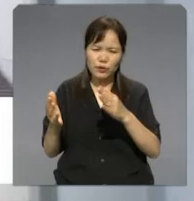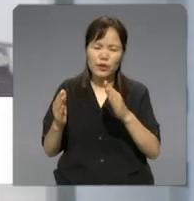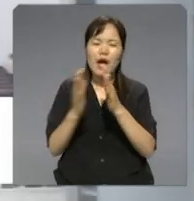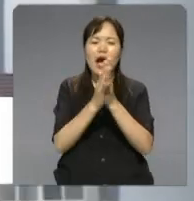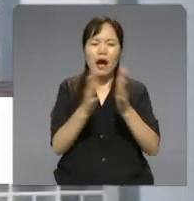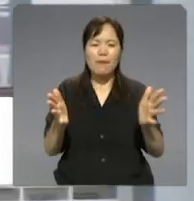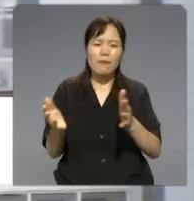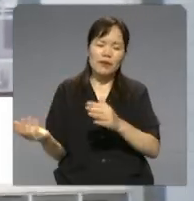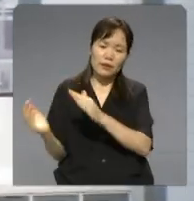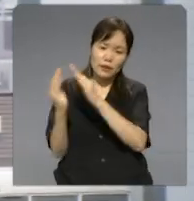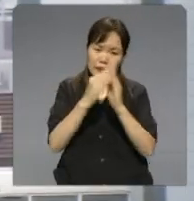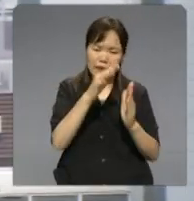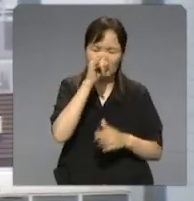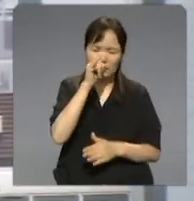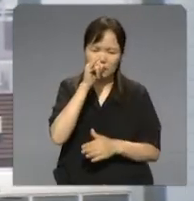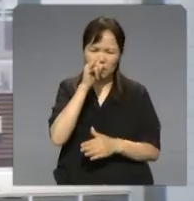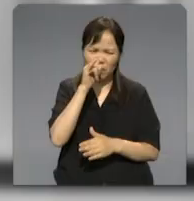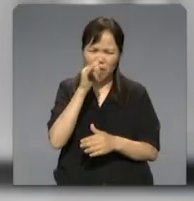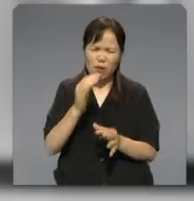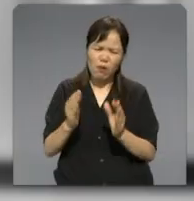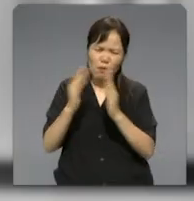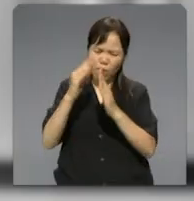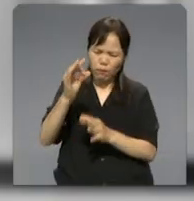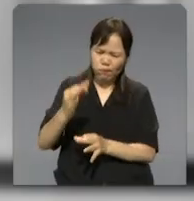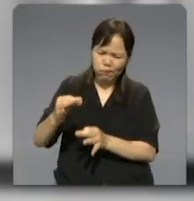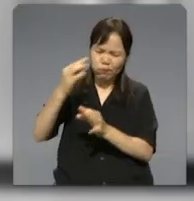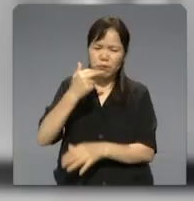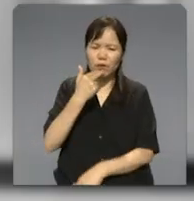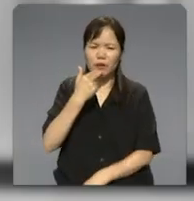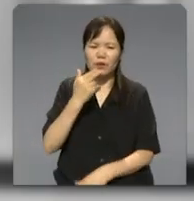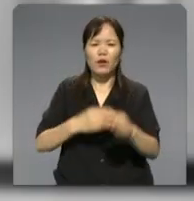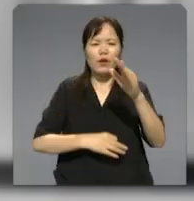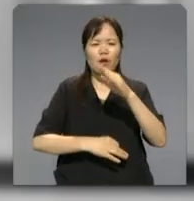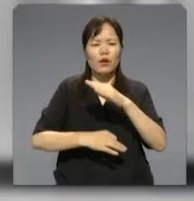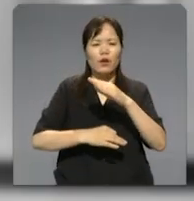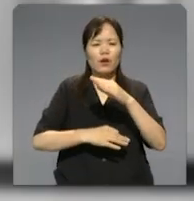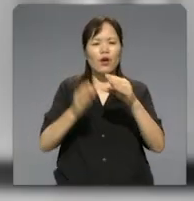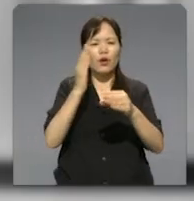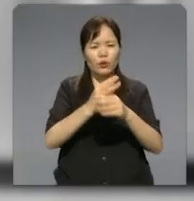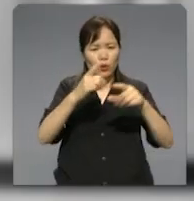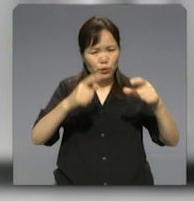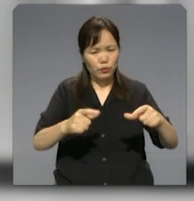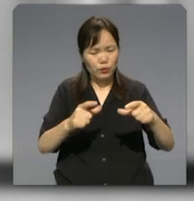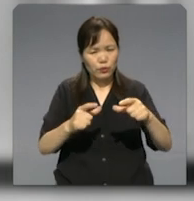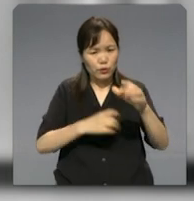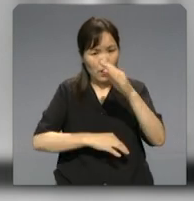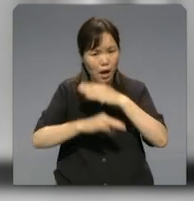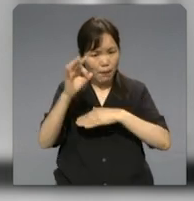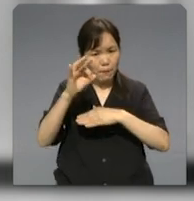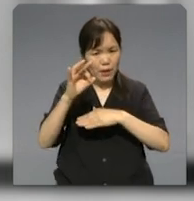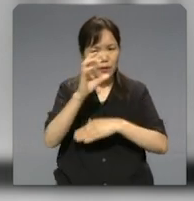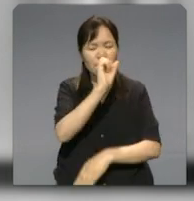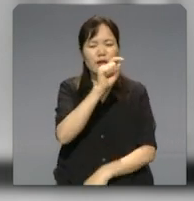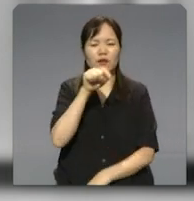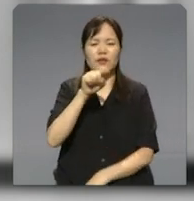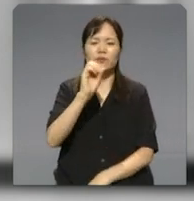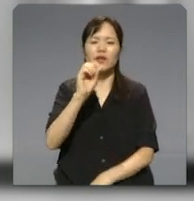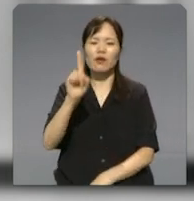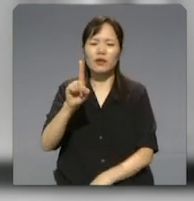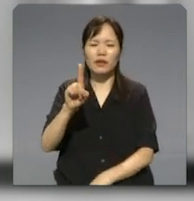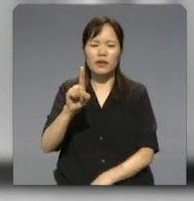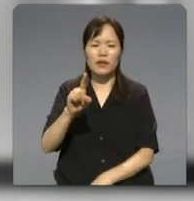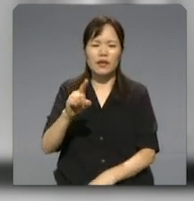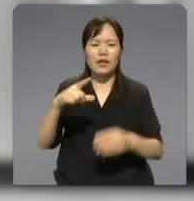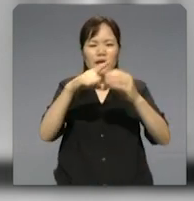등으로 고전을 면치 못하고 있습니다. 동구 아파트 매매 가격이 전주 대비 마이너스 0.01%,